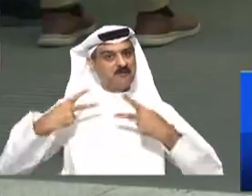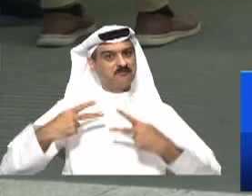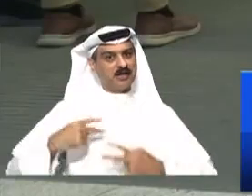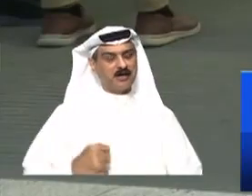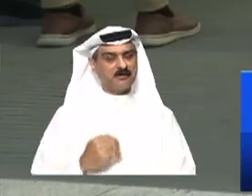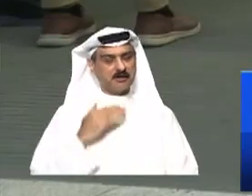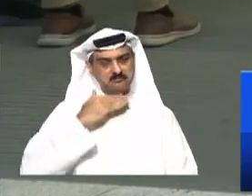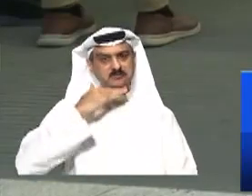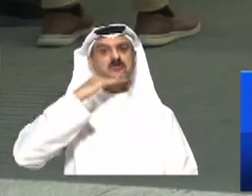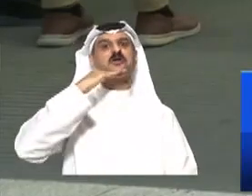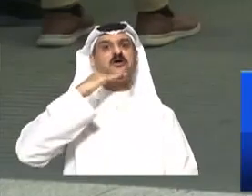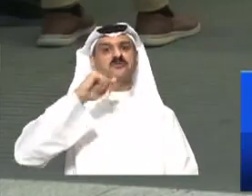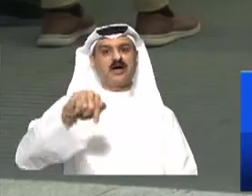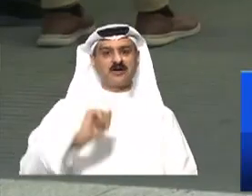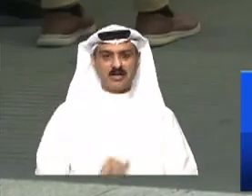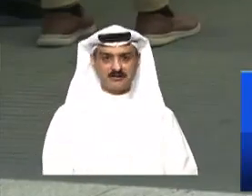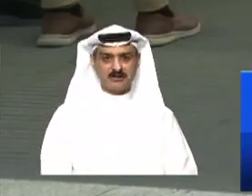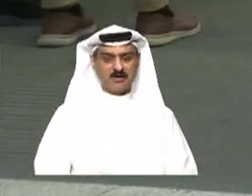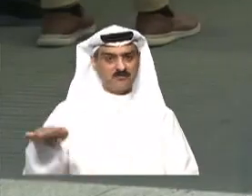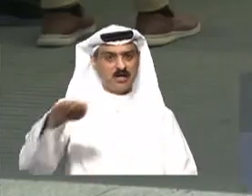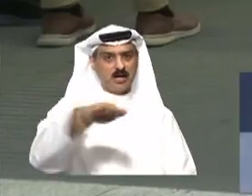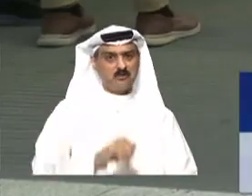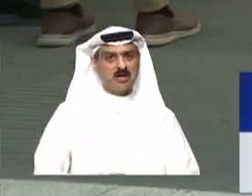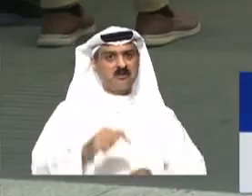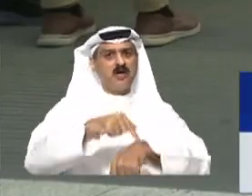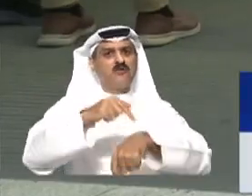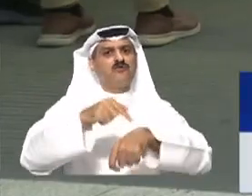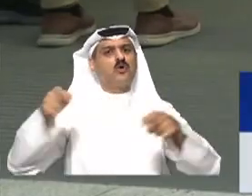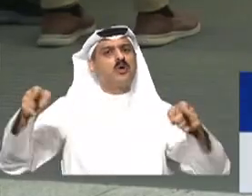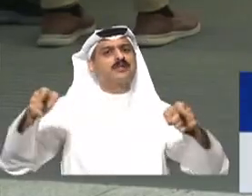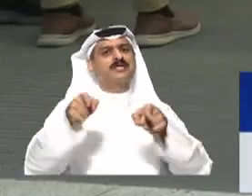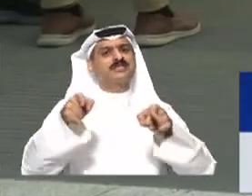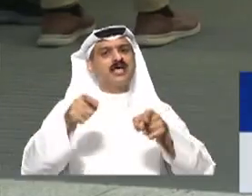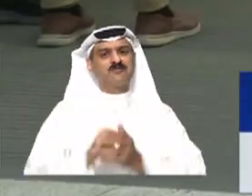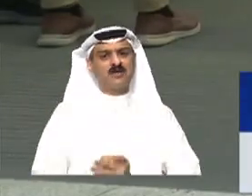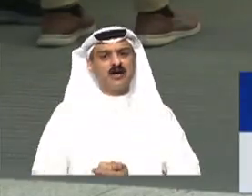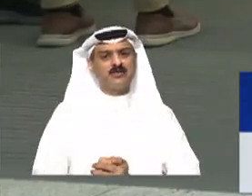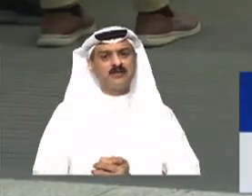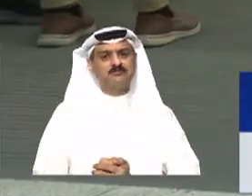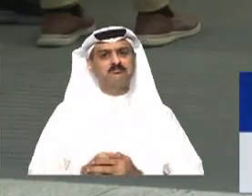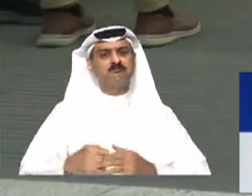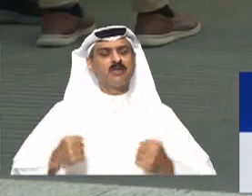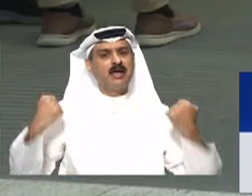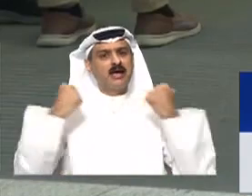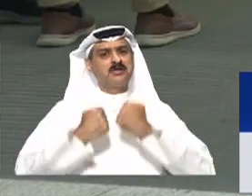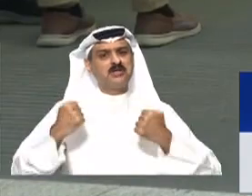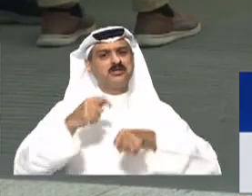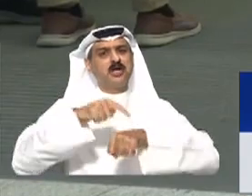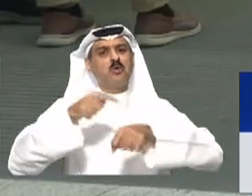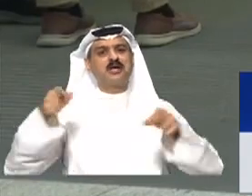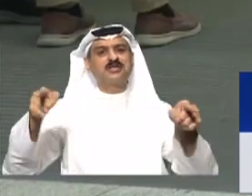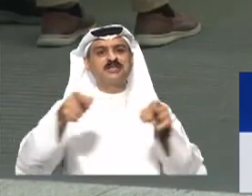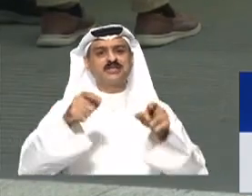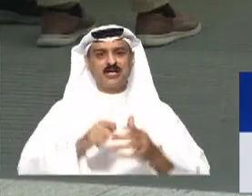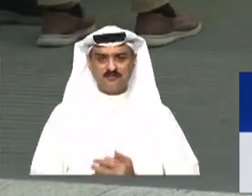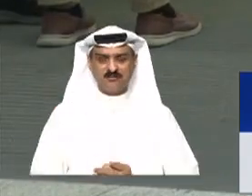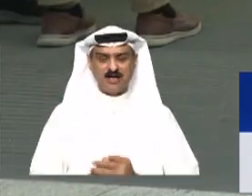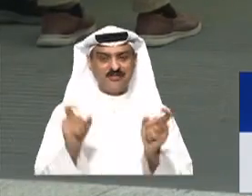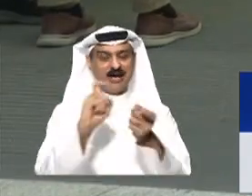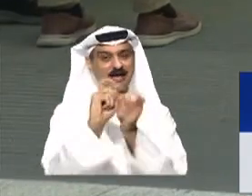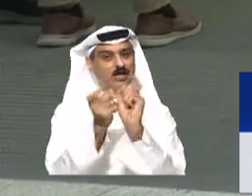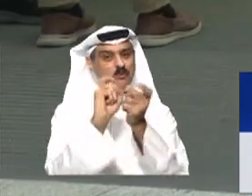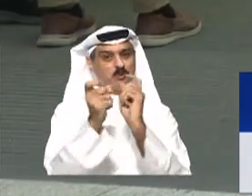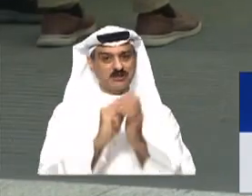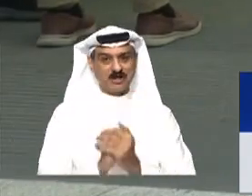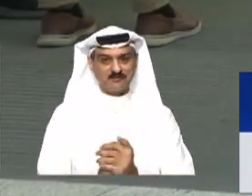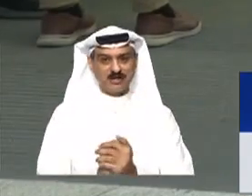بالنسبة حق عيالنا في الفترة البسيطة، نقول إن أهلناهم وجهزناهم للبطولة